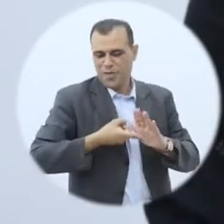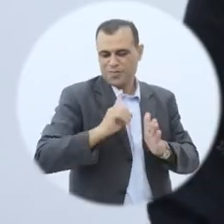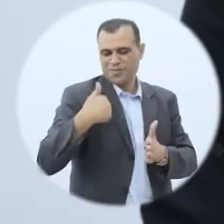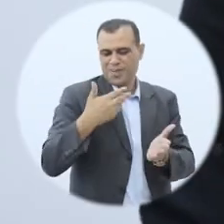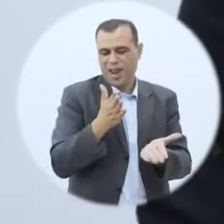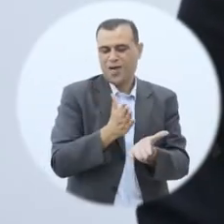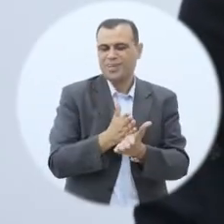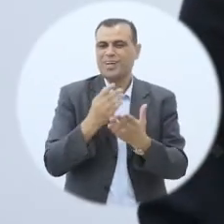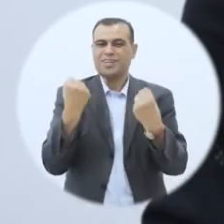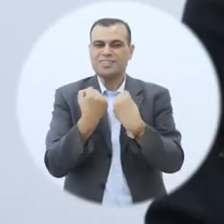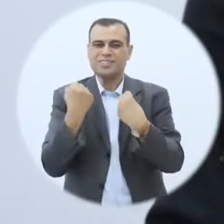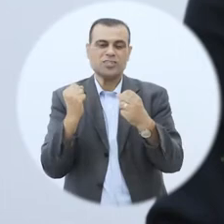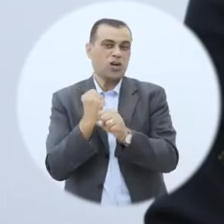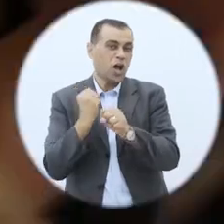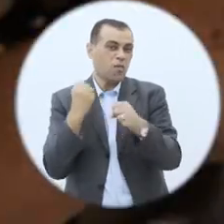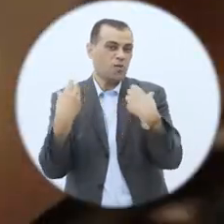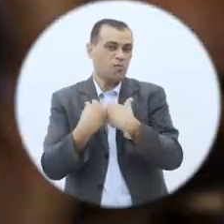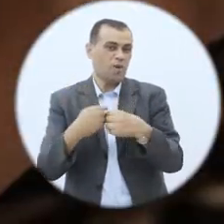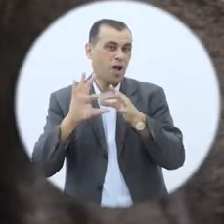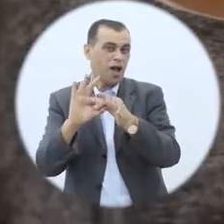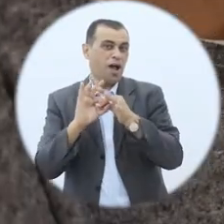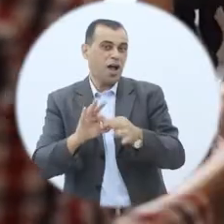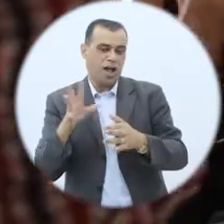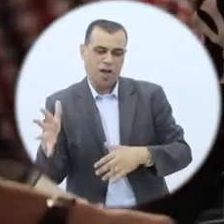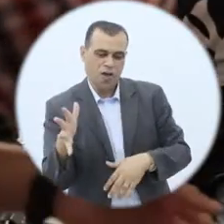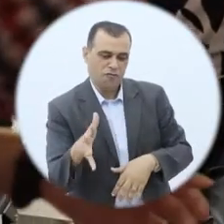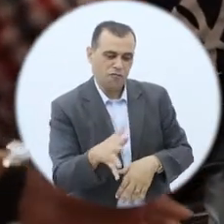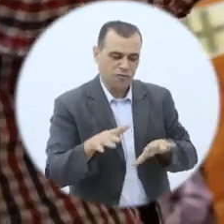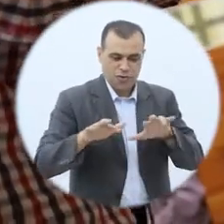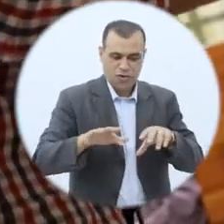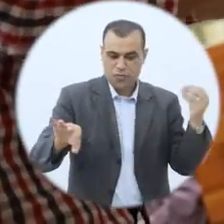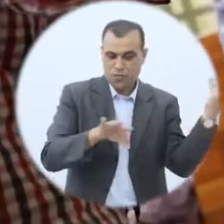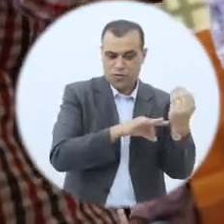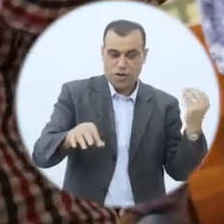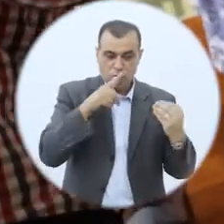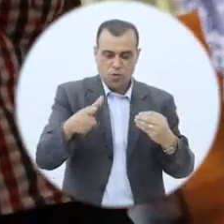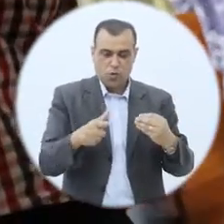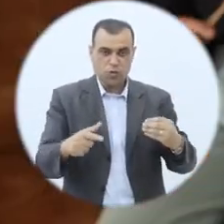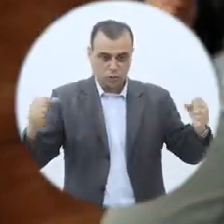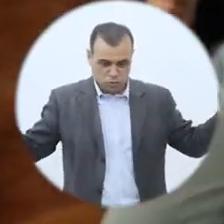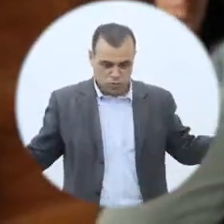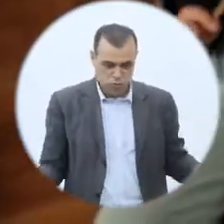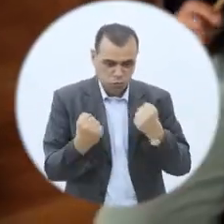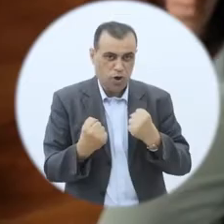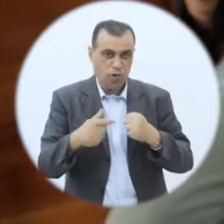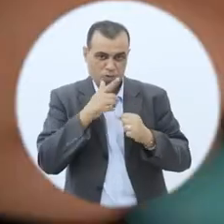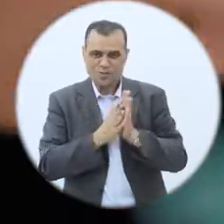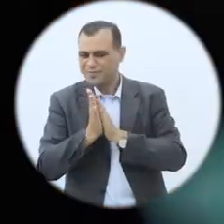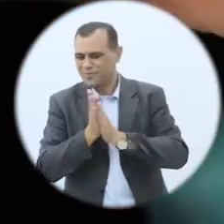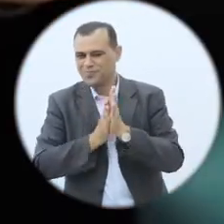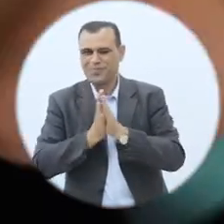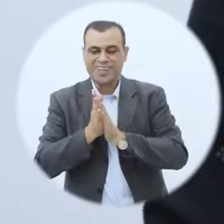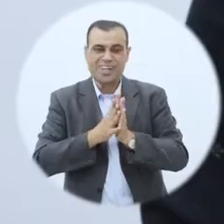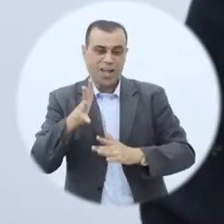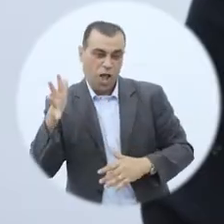مرة أتعامل مع أطفال خصوصاً في الموسيقى. كان في طاقة وحيوية مش طبيعية من ضمن الأطفال. في